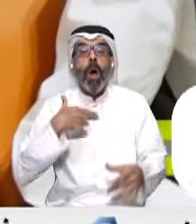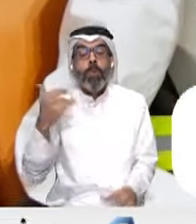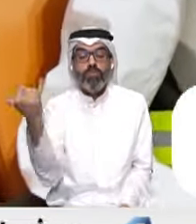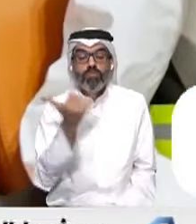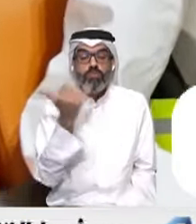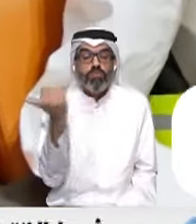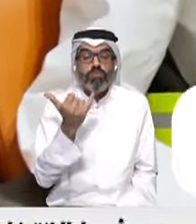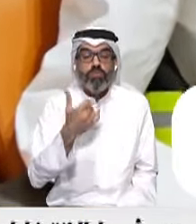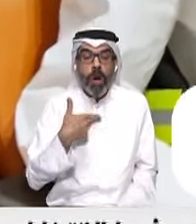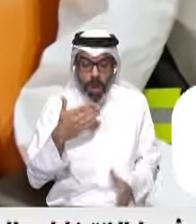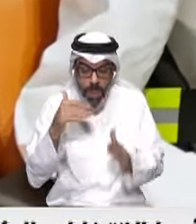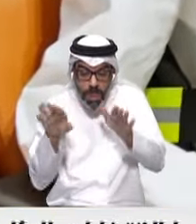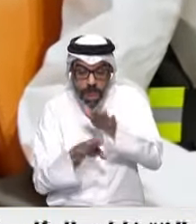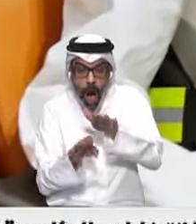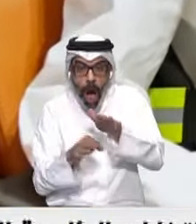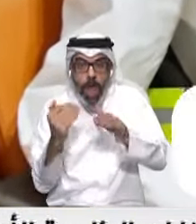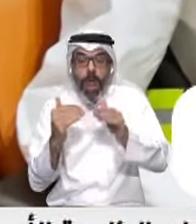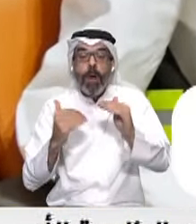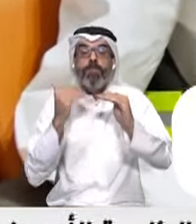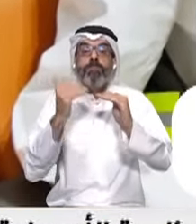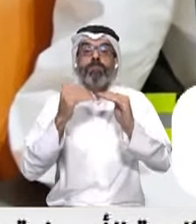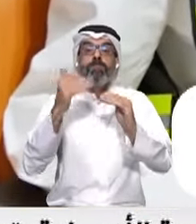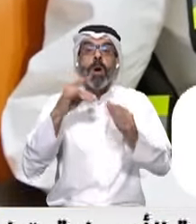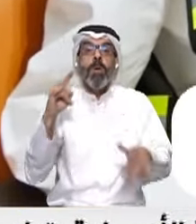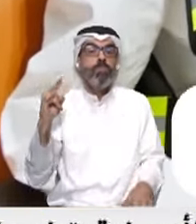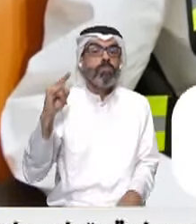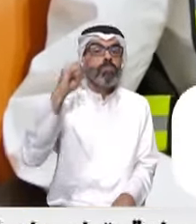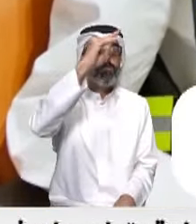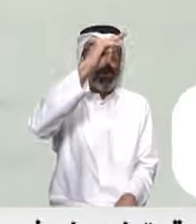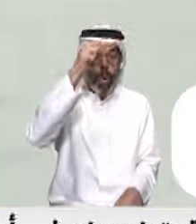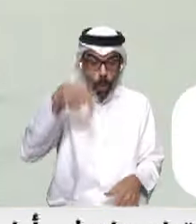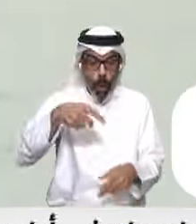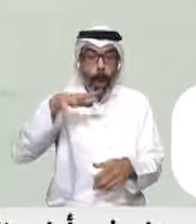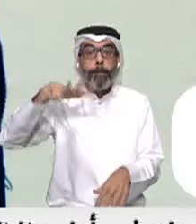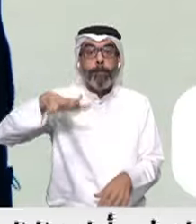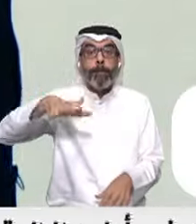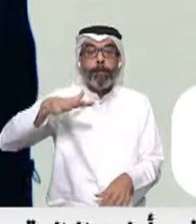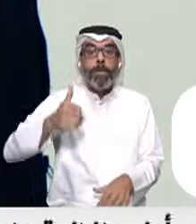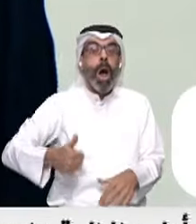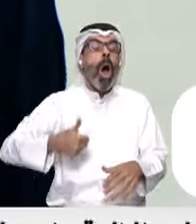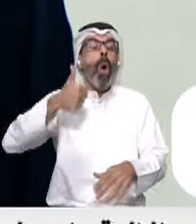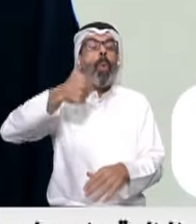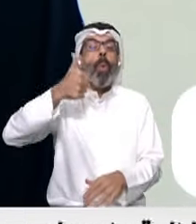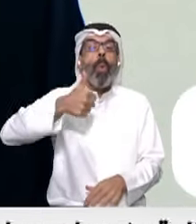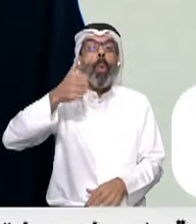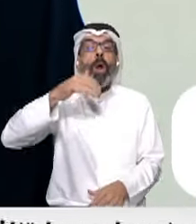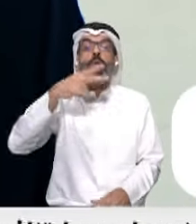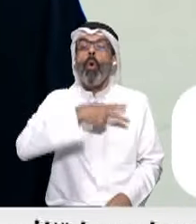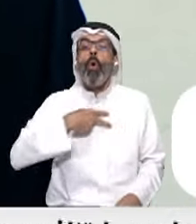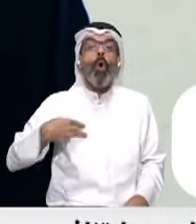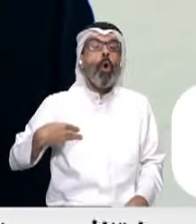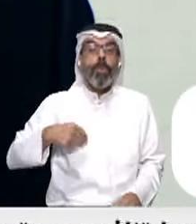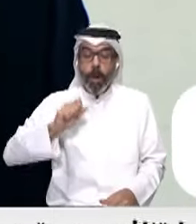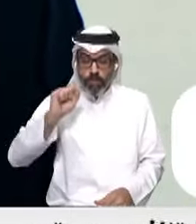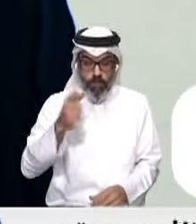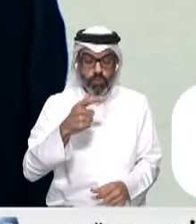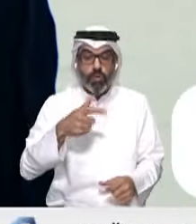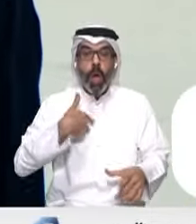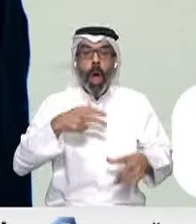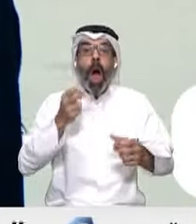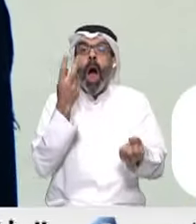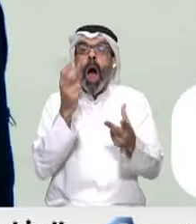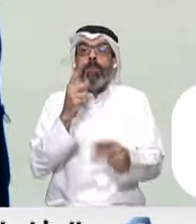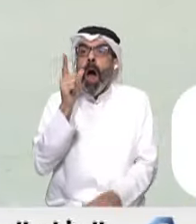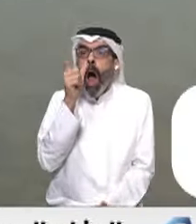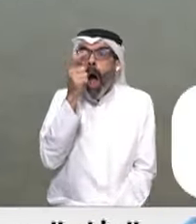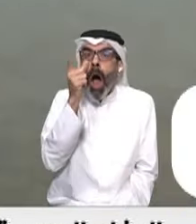بتطوير البنا التحتيه لقطاع النقل الجوي في البلاد يقع على راس الاولويات لدى الحكومه من خلال انتهاج افضل المعايير